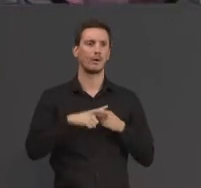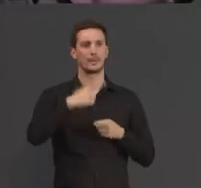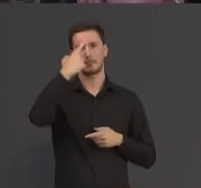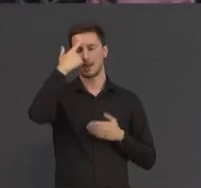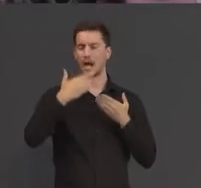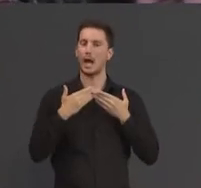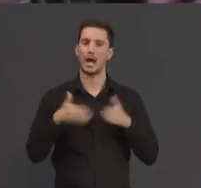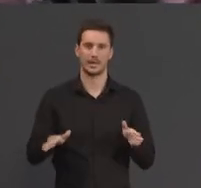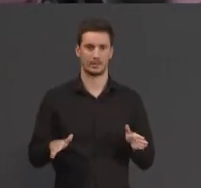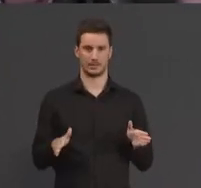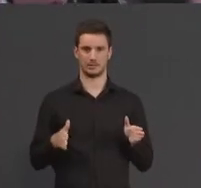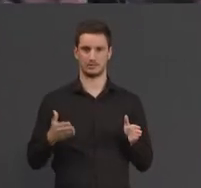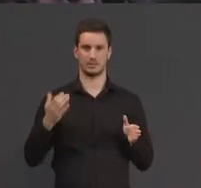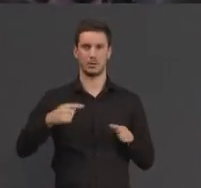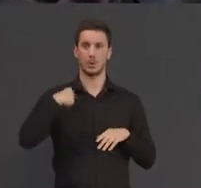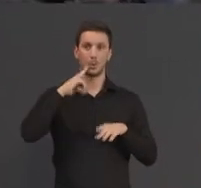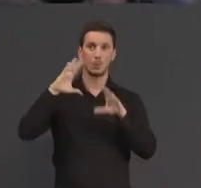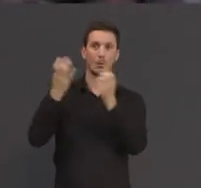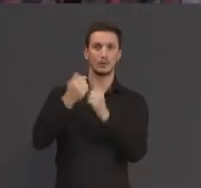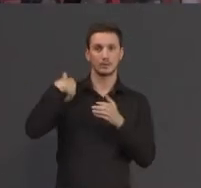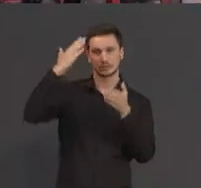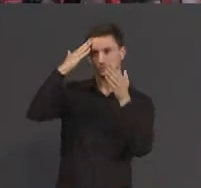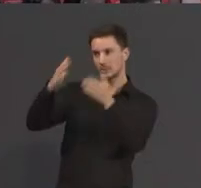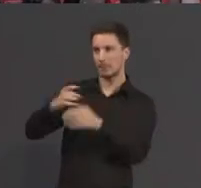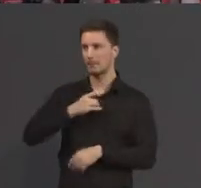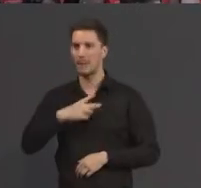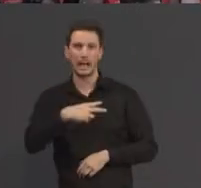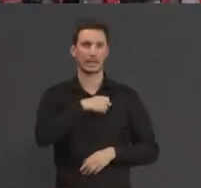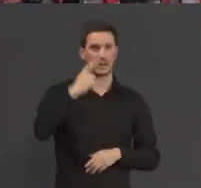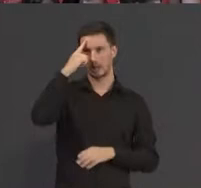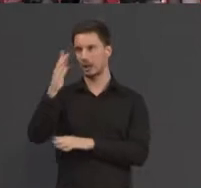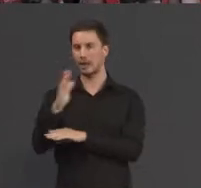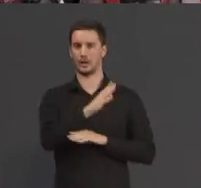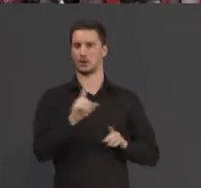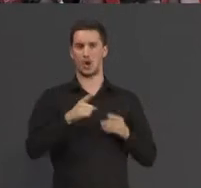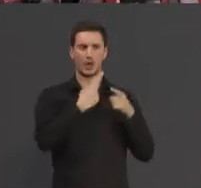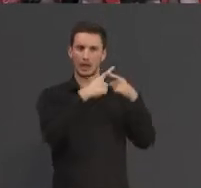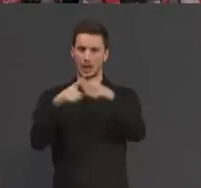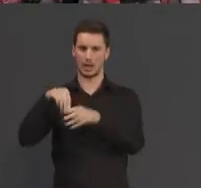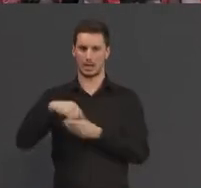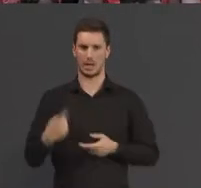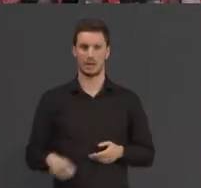oberta i no veure el món només en blanc o negre. Us espera un camí